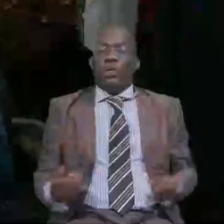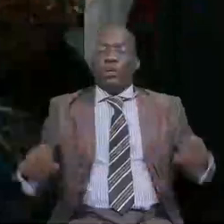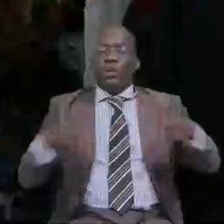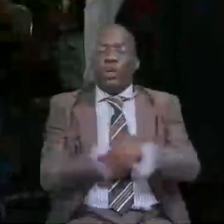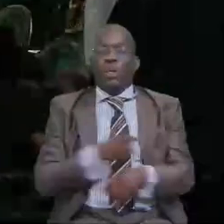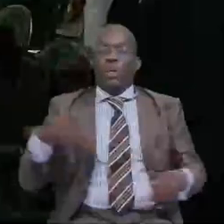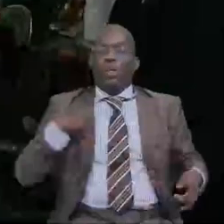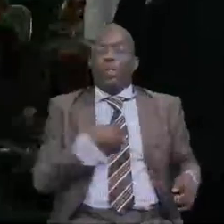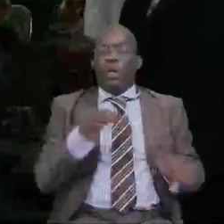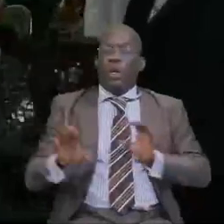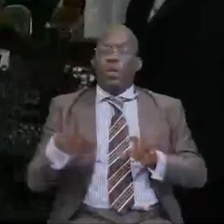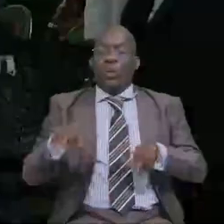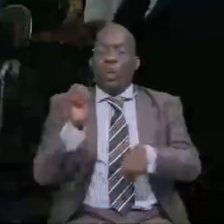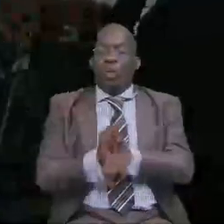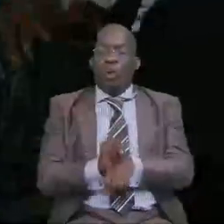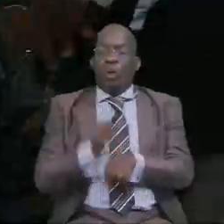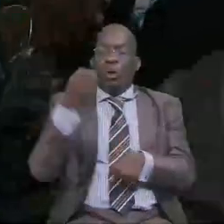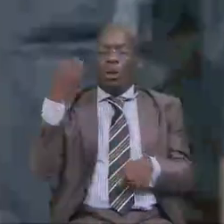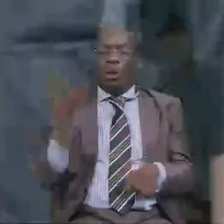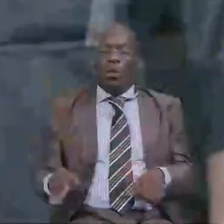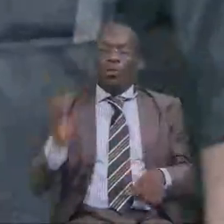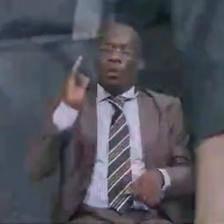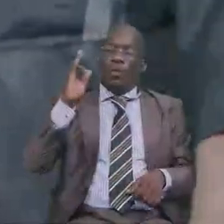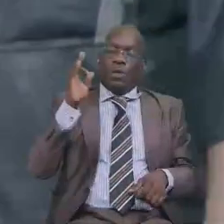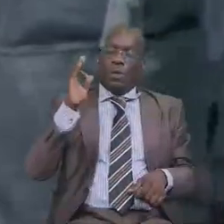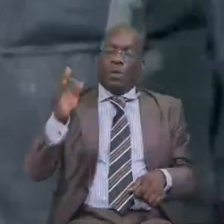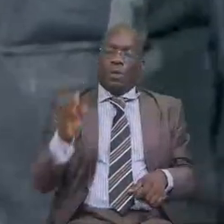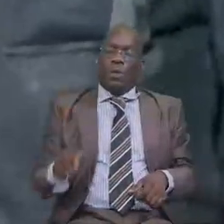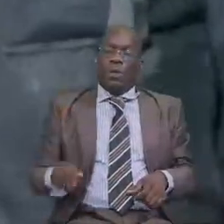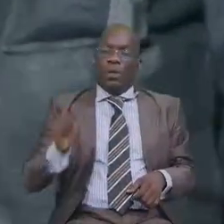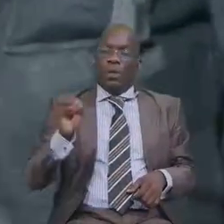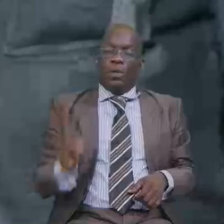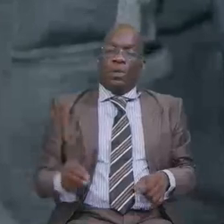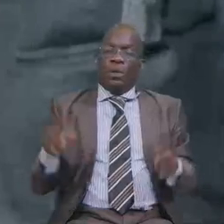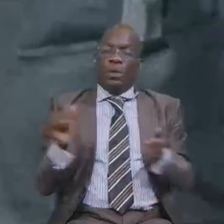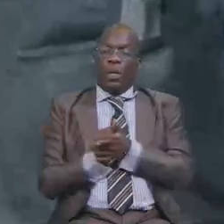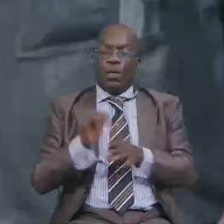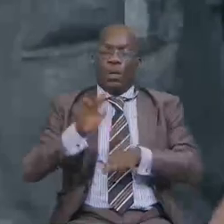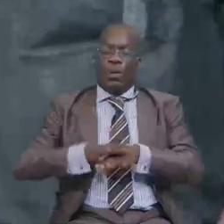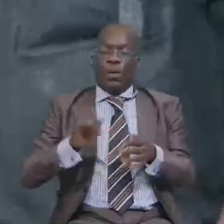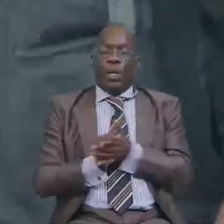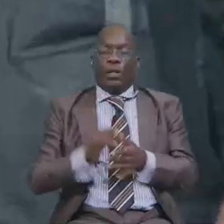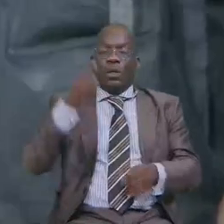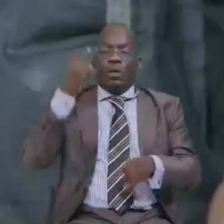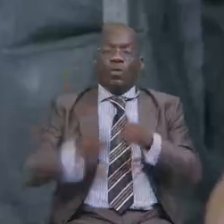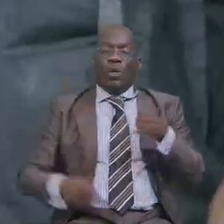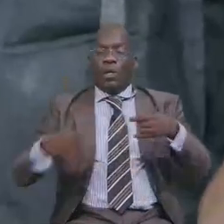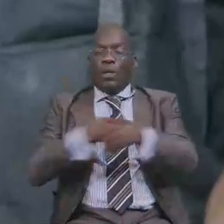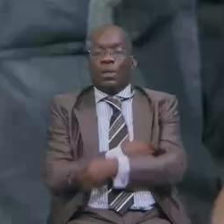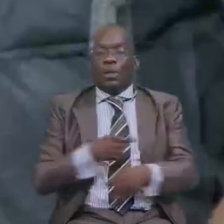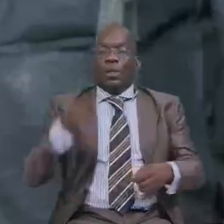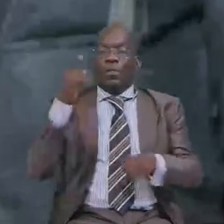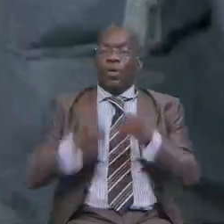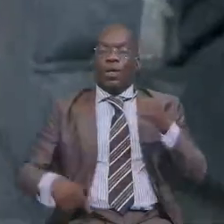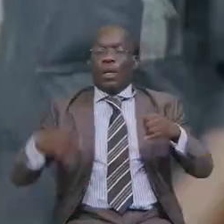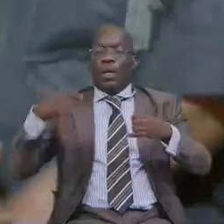faisons l'œuvre d'évangélisation. Pour qu'en ce dernier jour, en ce jour final,